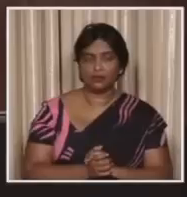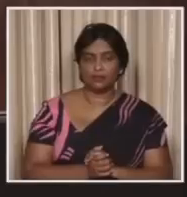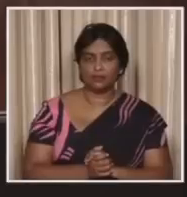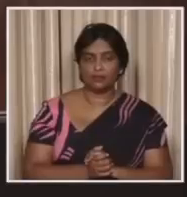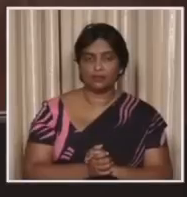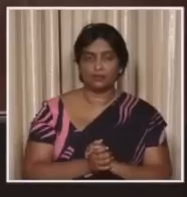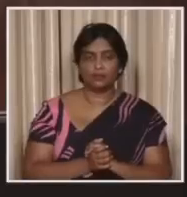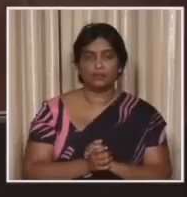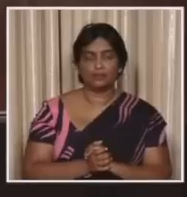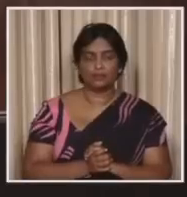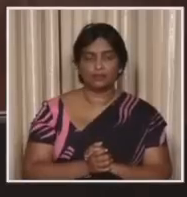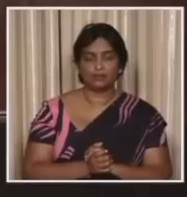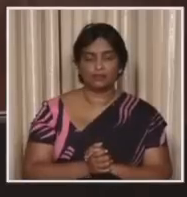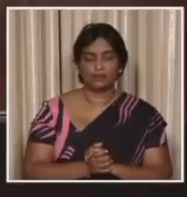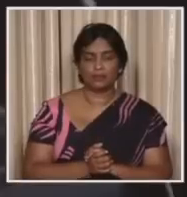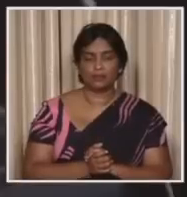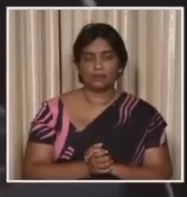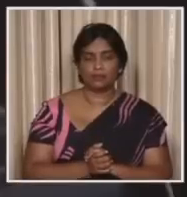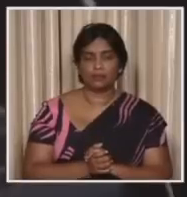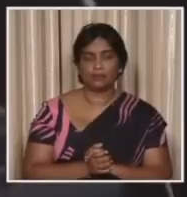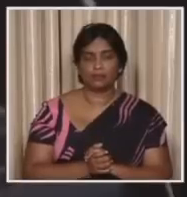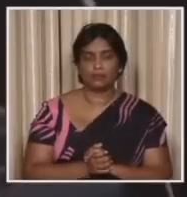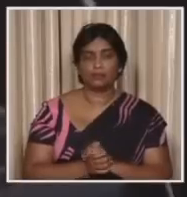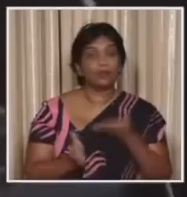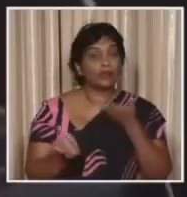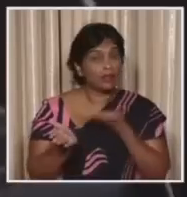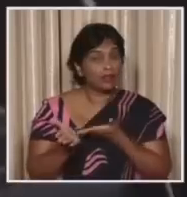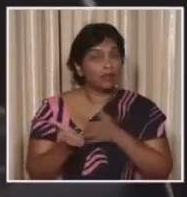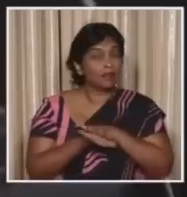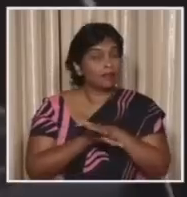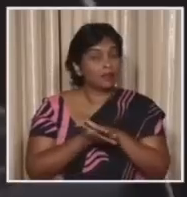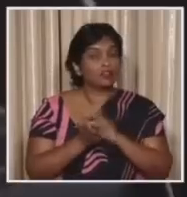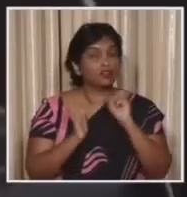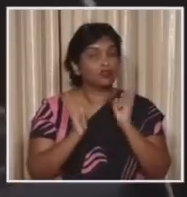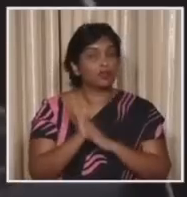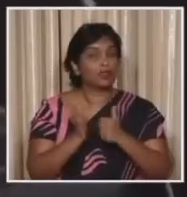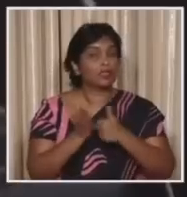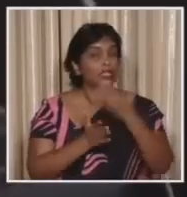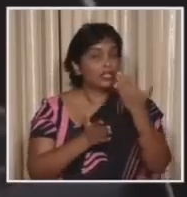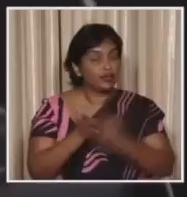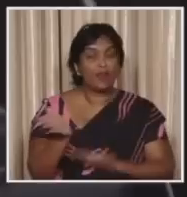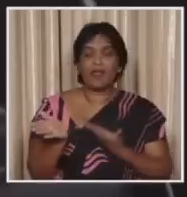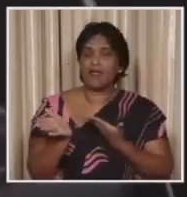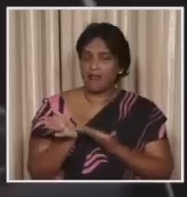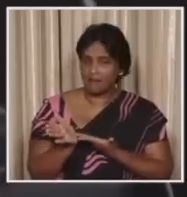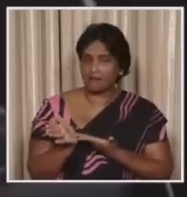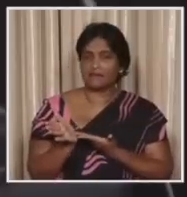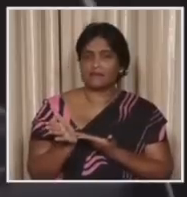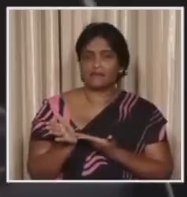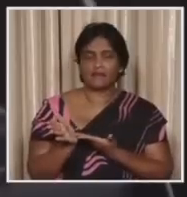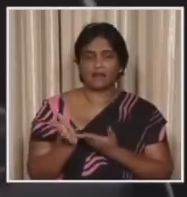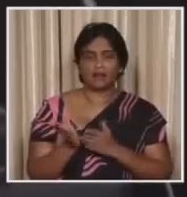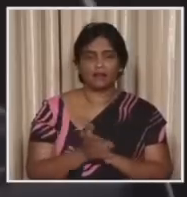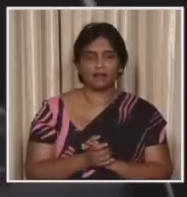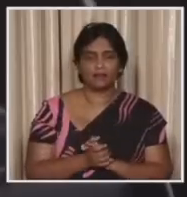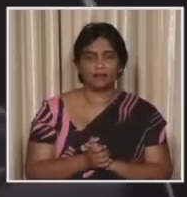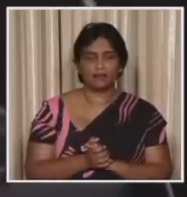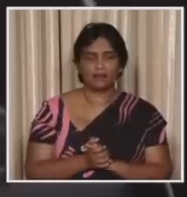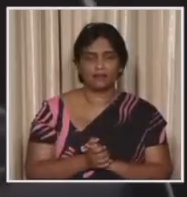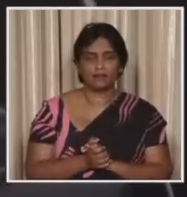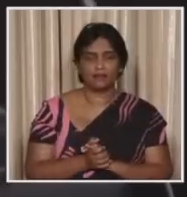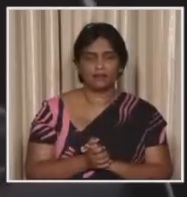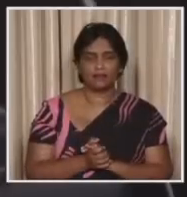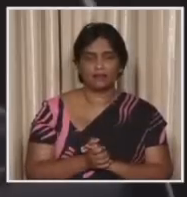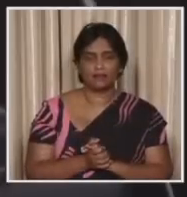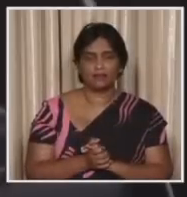නැහැ. හෙක්ටපම් මිතුවා. ඉතින් මේකේ පැහැදිලිව කොමිෂන් වාර්තාවේ එහෙම එකක් තියෙනවා. ඔව් මේ